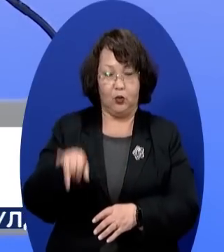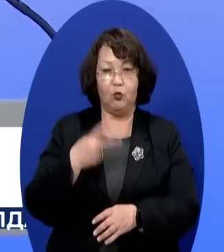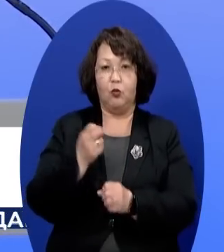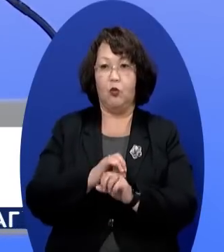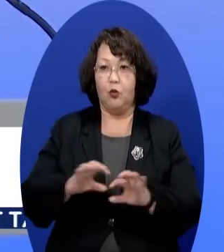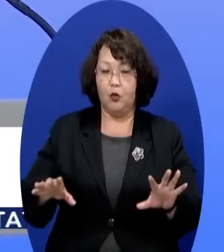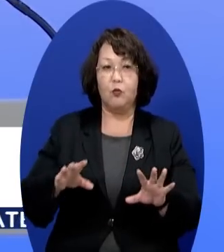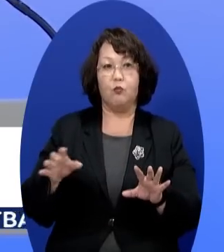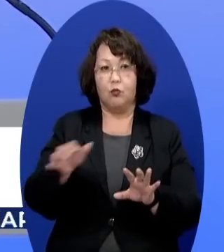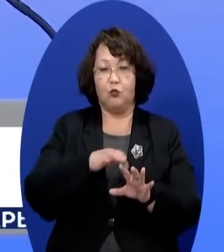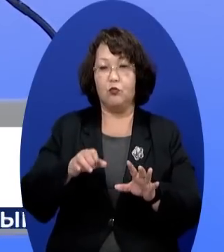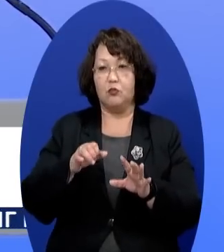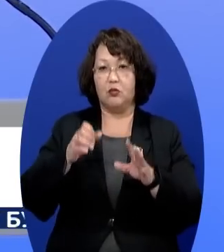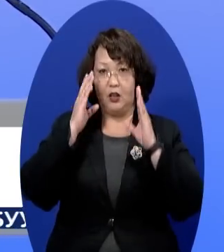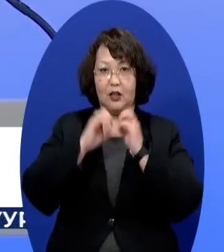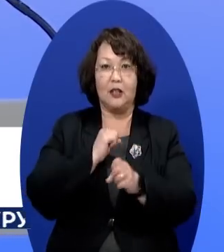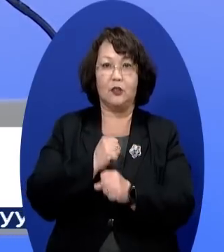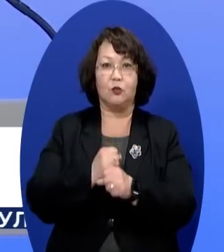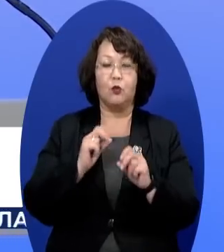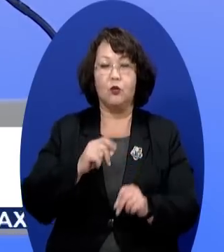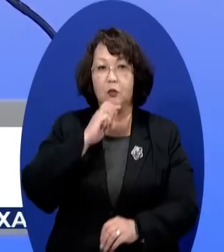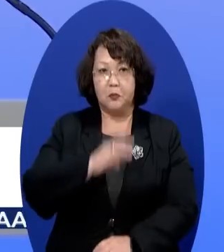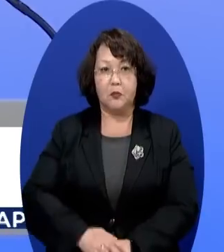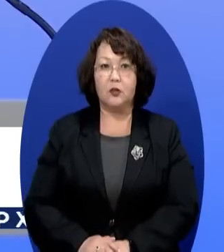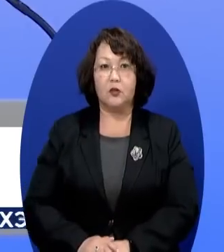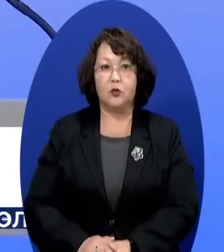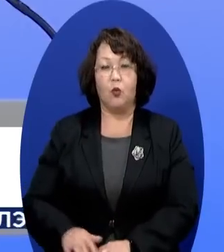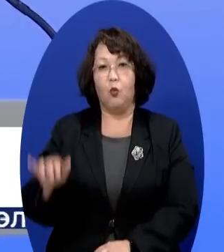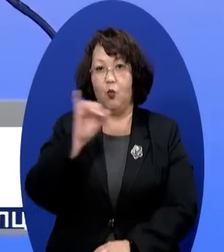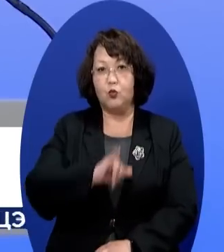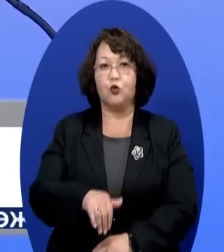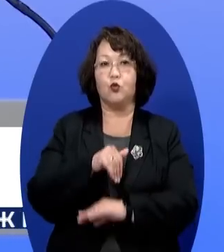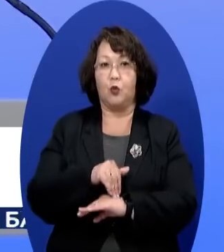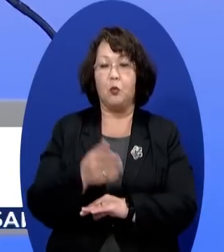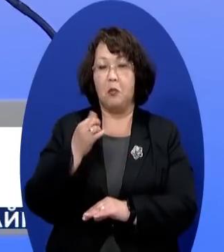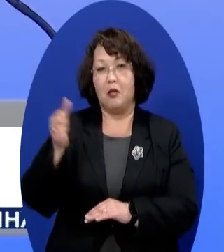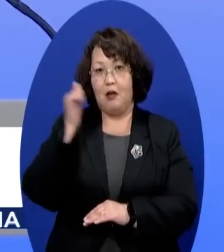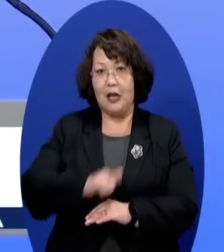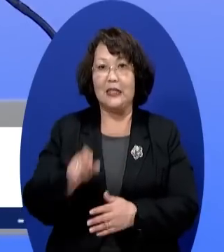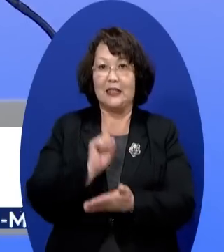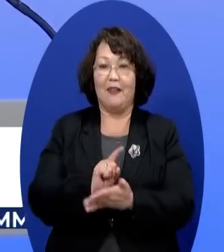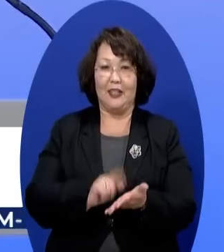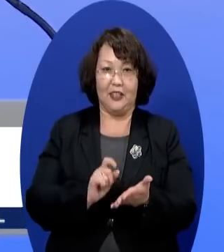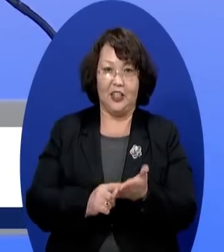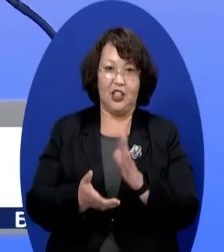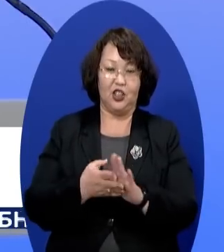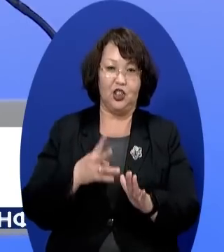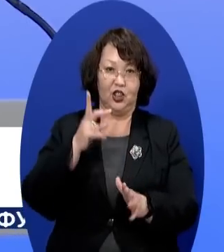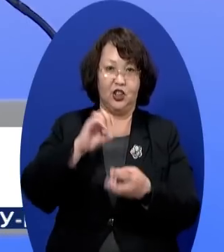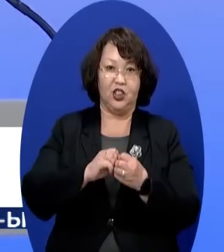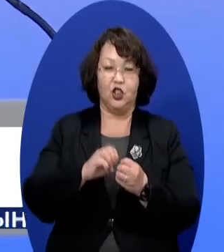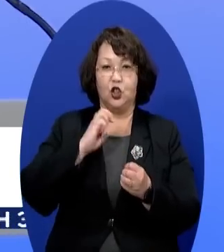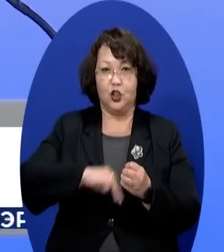ажиллагаанд анхаарлаа хандуулж ажиллах болно гэж тэрээр мөн мэдгдсэн байна. Улс орныхоо тогтвортой байдлыг хангаж зайлшгүй шаардлагатай шинжилтүүдийг хэрэгжүүлэхин